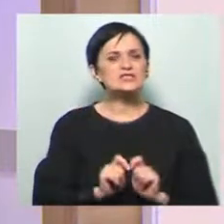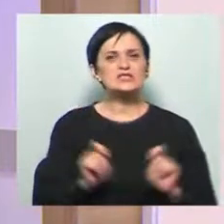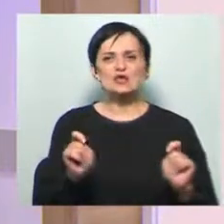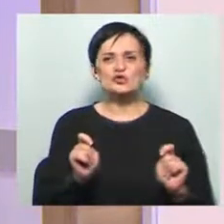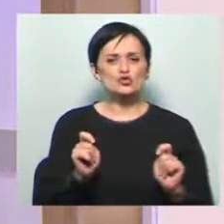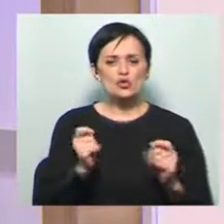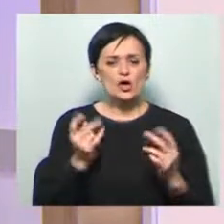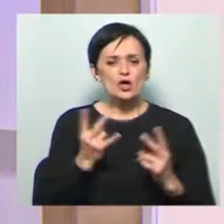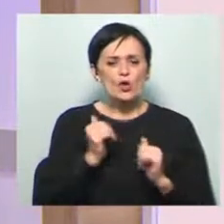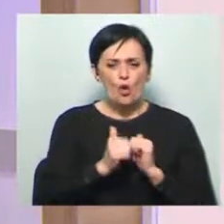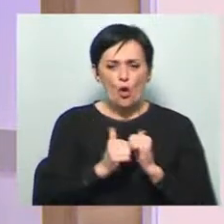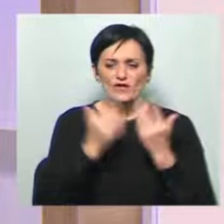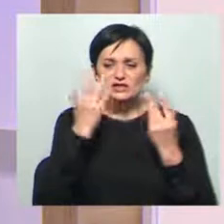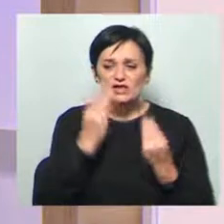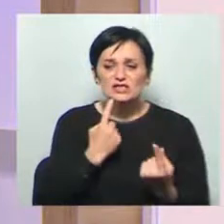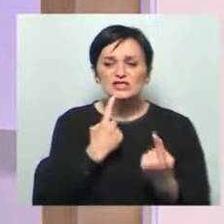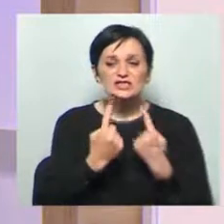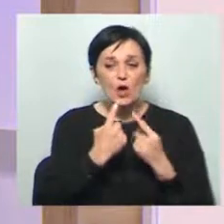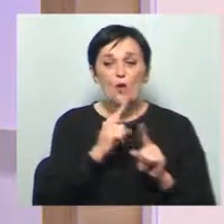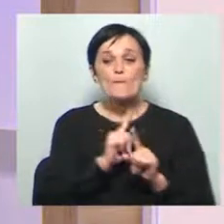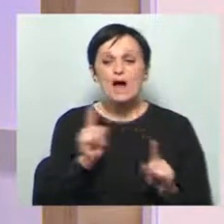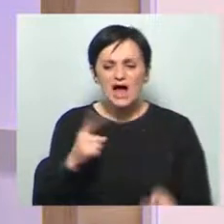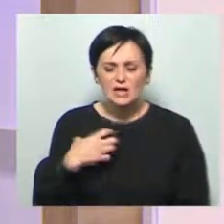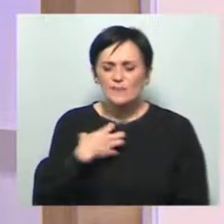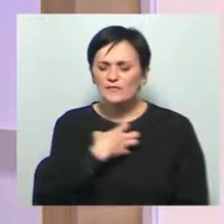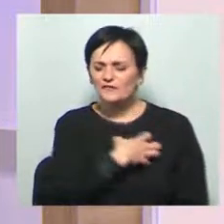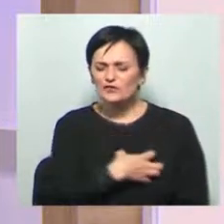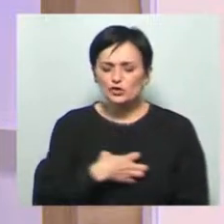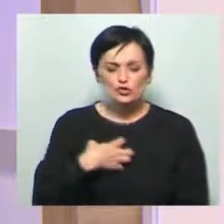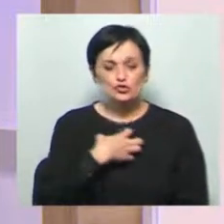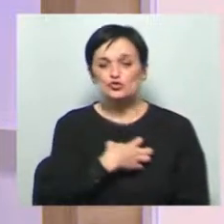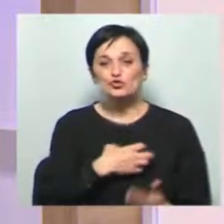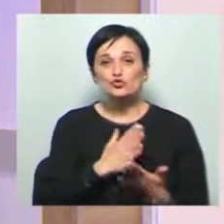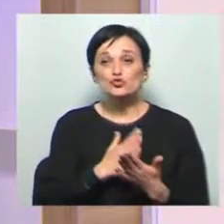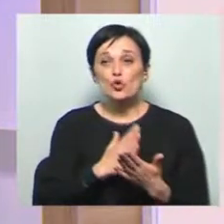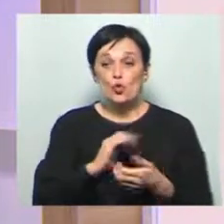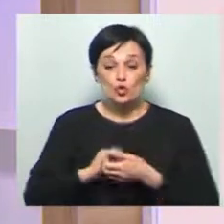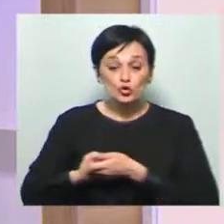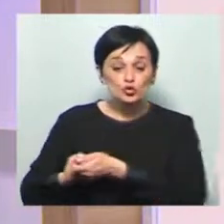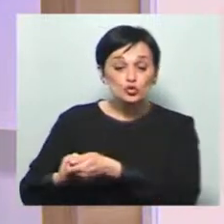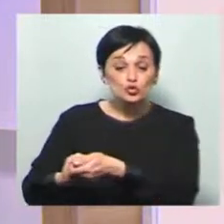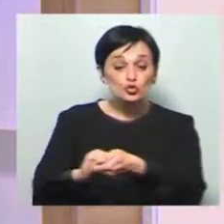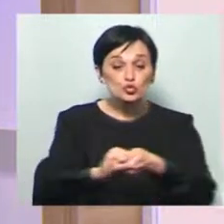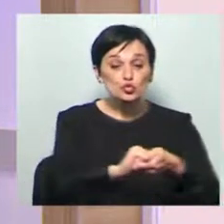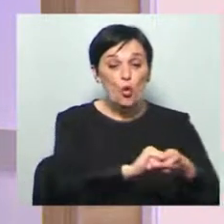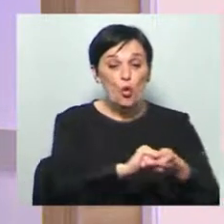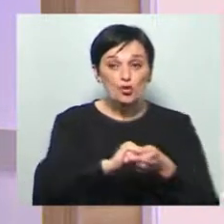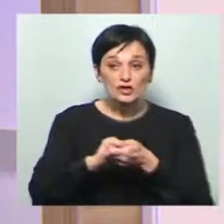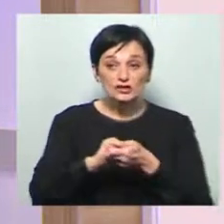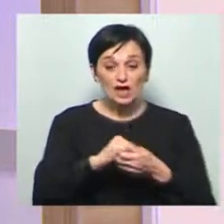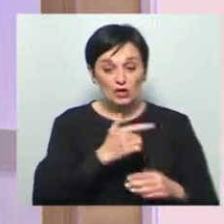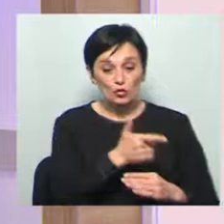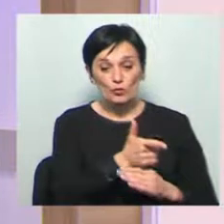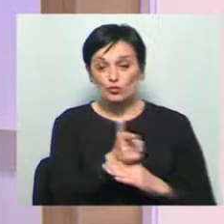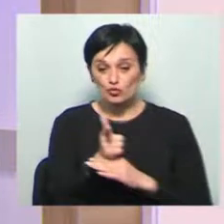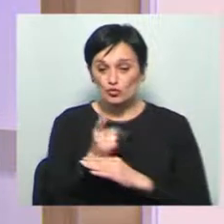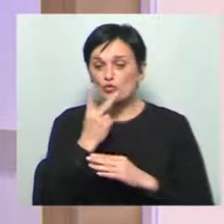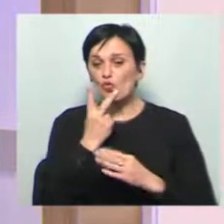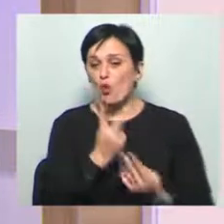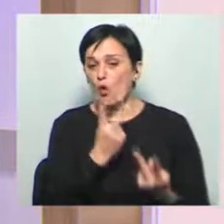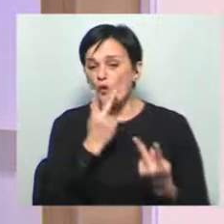არის საჯარო ყოველ დღე საუბარი, მაგრამ მნიშვნელოვანია სოლიდარობის რგოლებით იმის გახსენება,